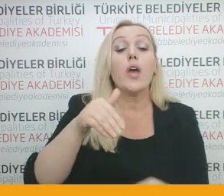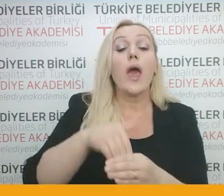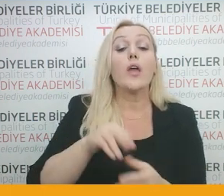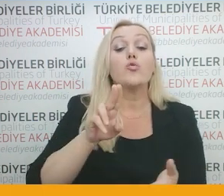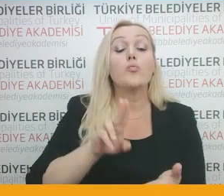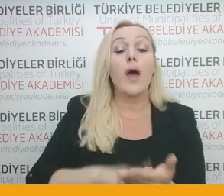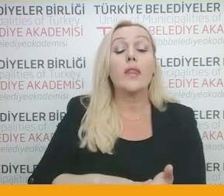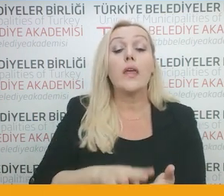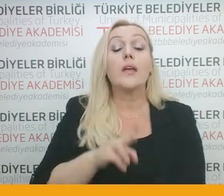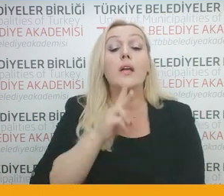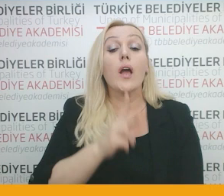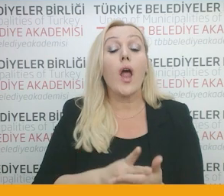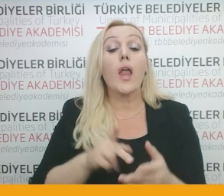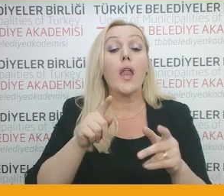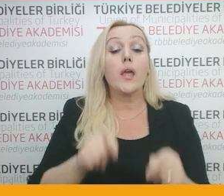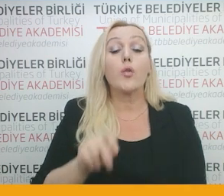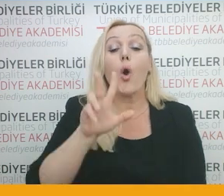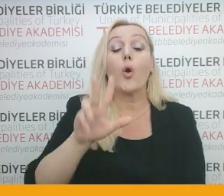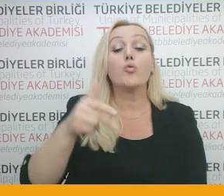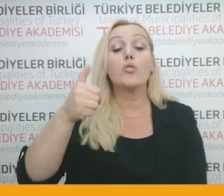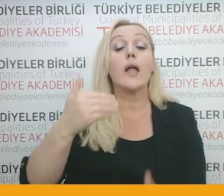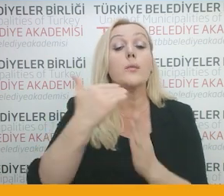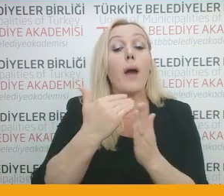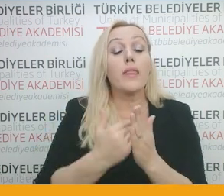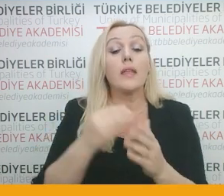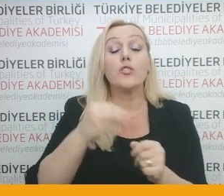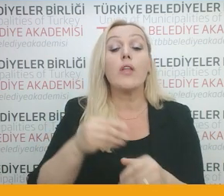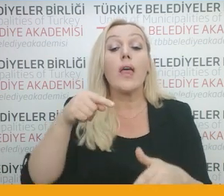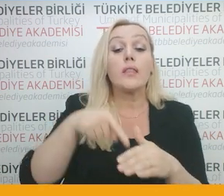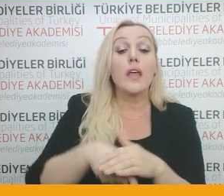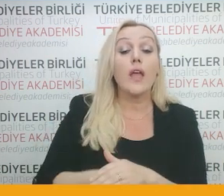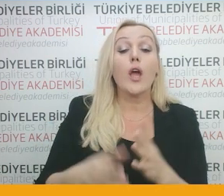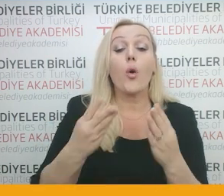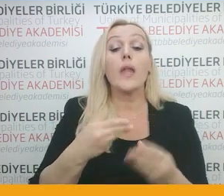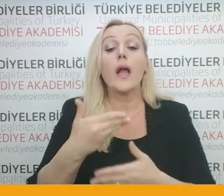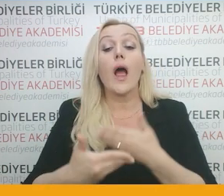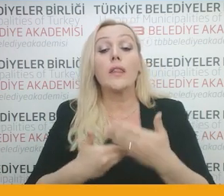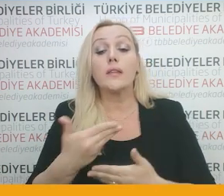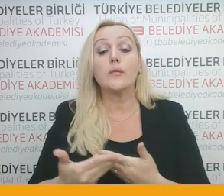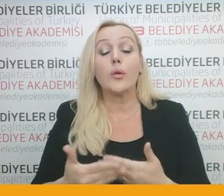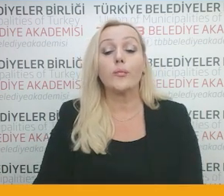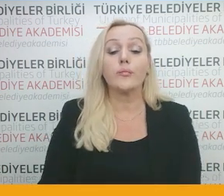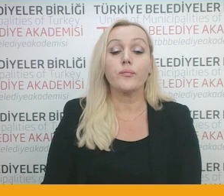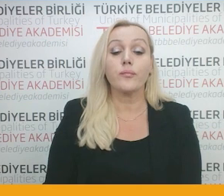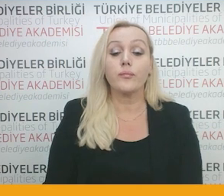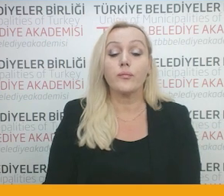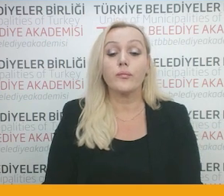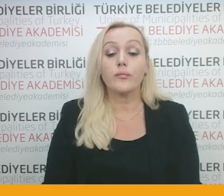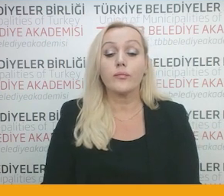kararıyla. Burada 36. maddede detaylarına da bakabilirsiniz. Net bir şekilde burada ortaya konulmuş.